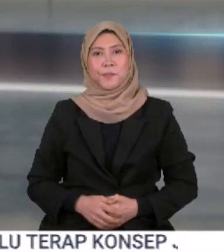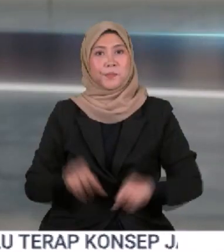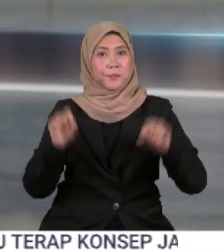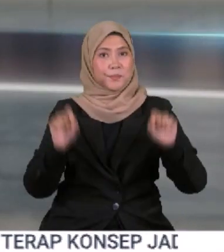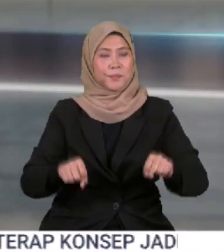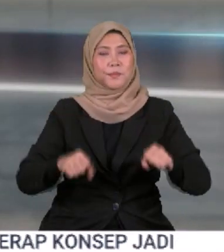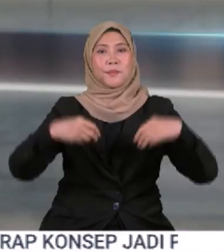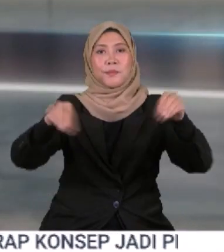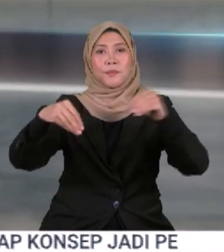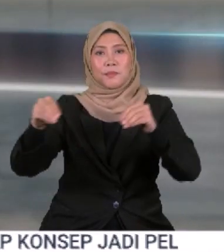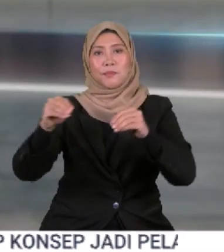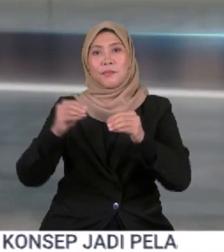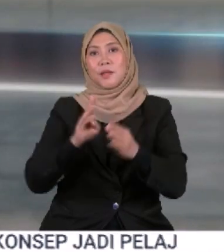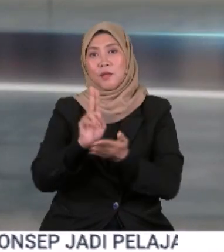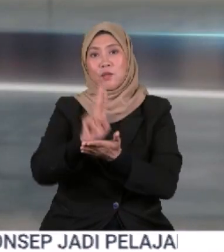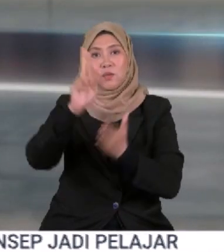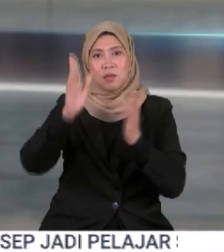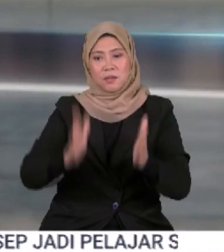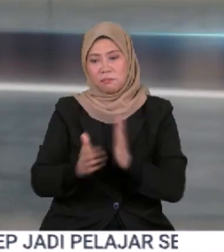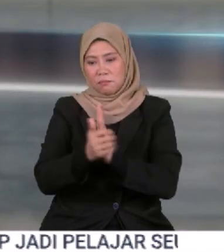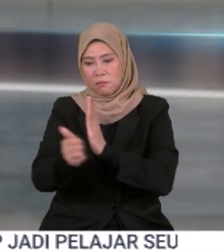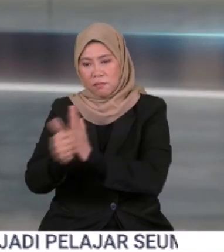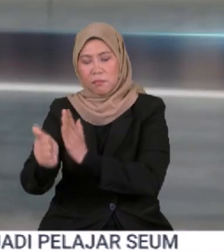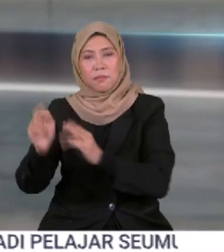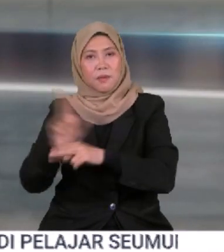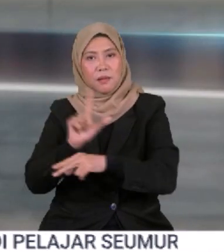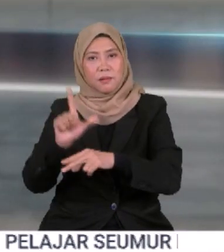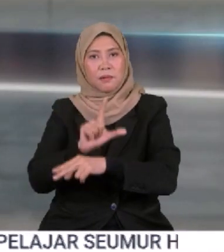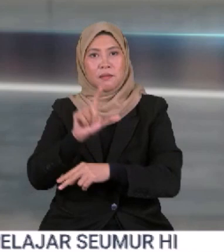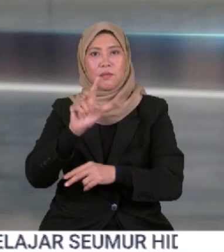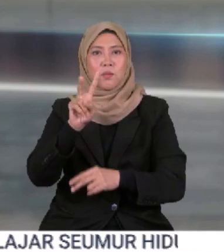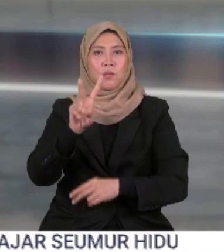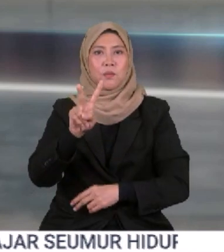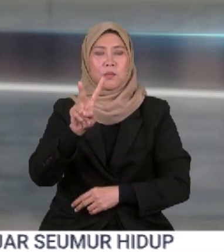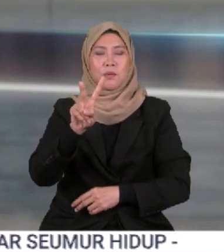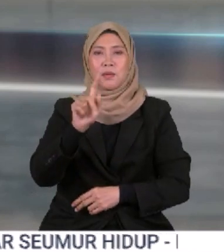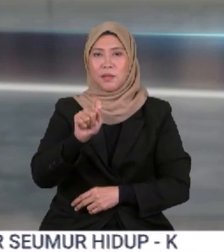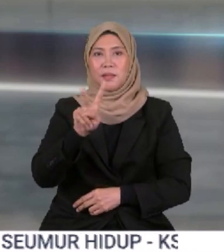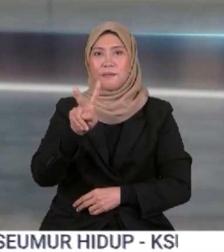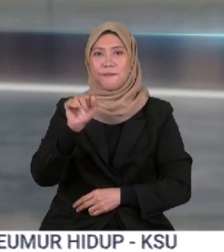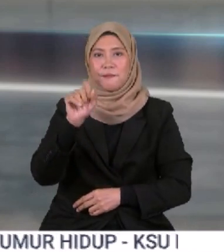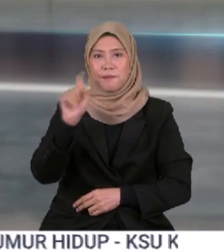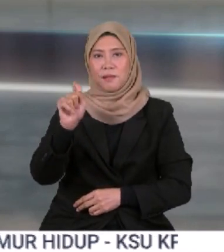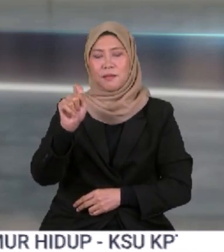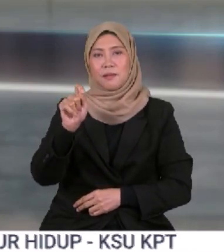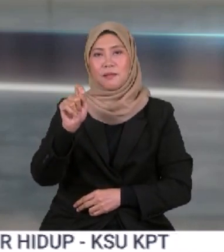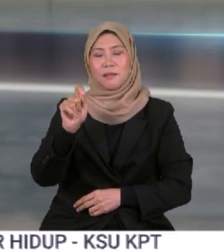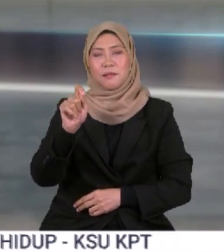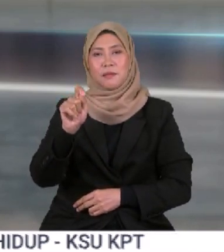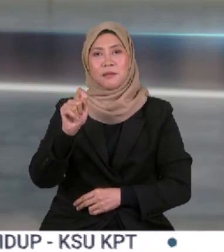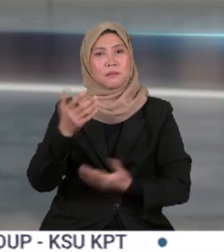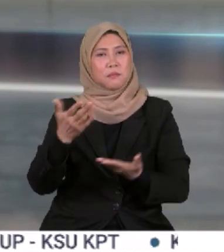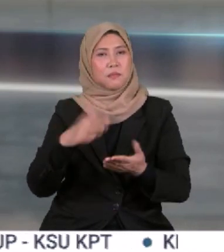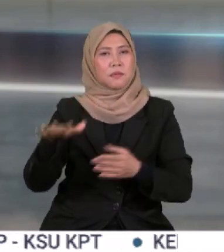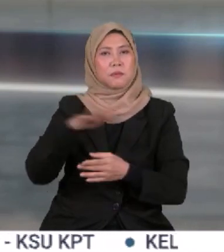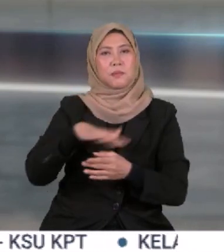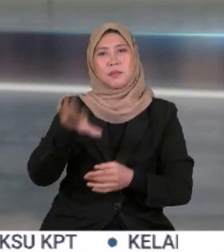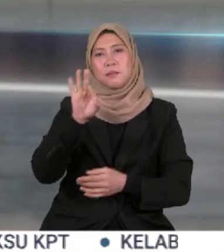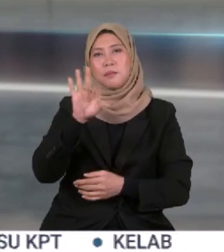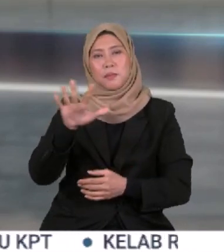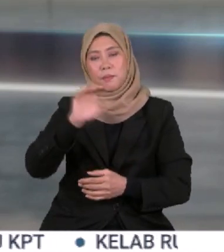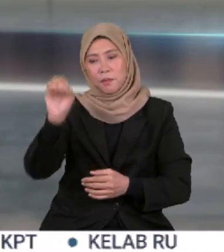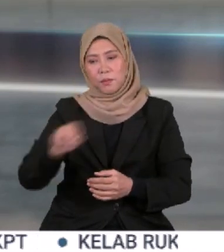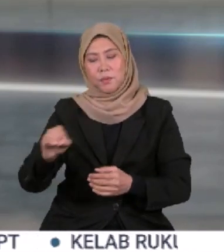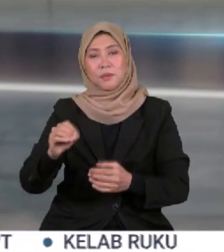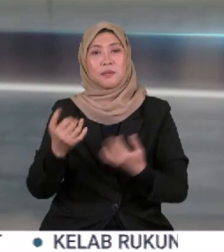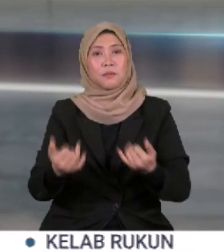Kebolehpasaran graduan dalam bidang pendidikan teknikal dan latihan vokasional TVET negara ini mencapai tahap lebih 95%. Ia tidak hanya